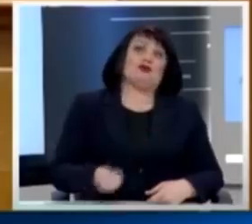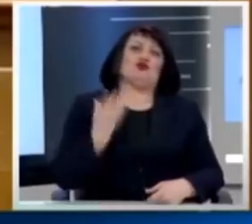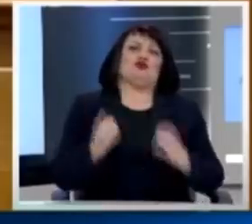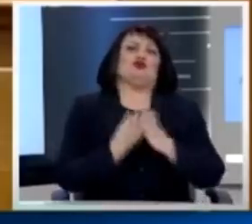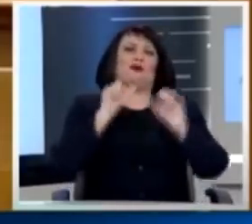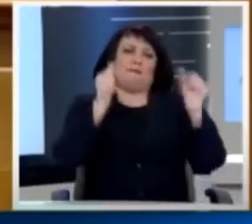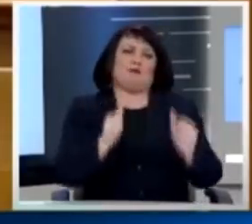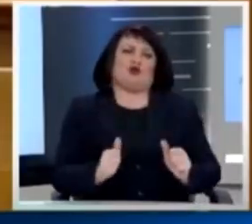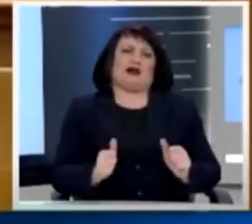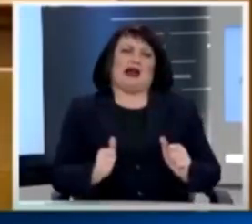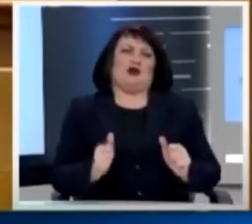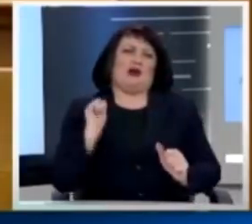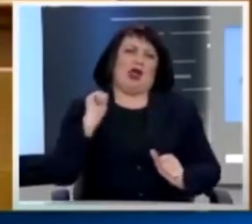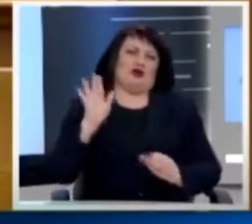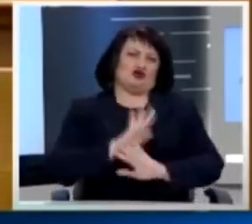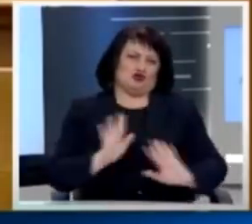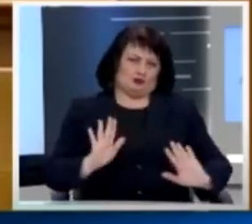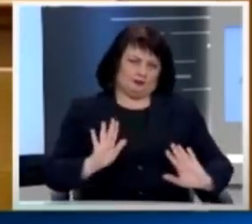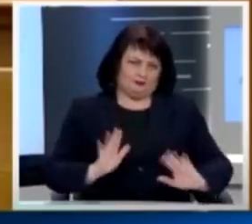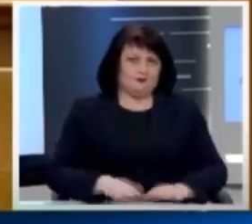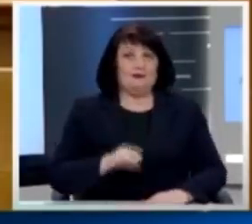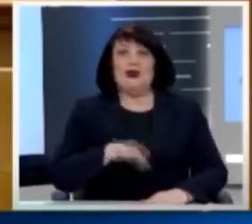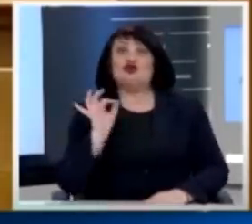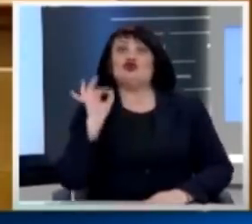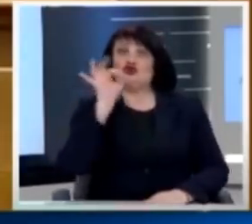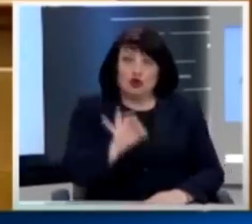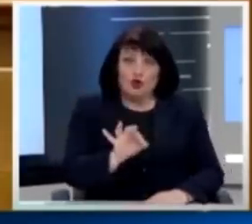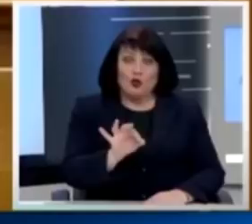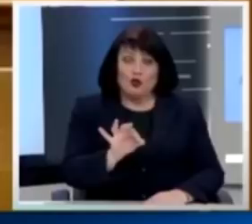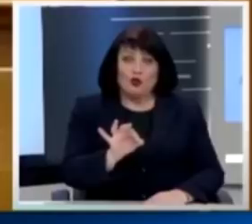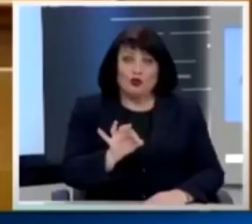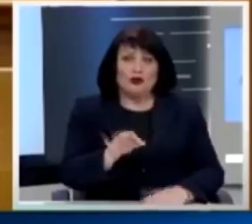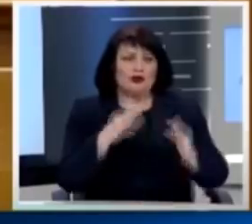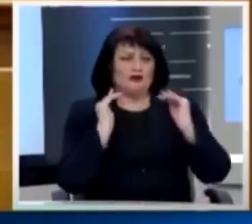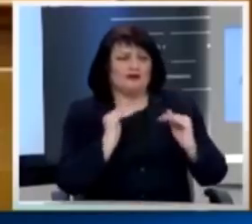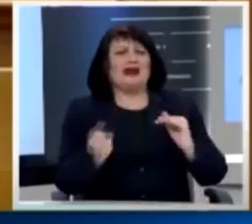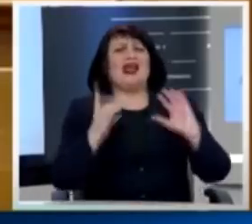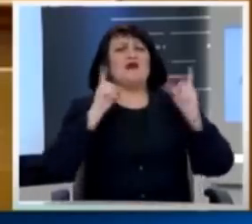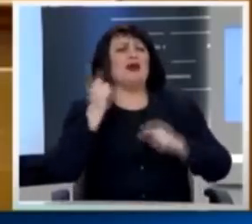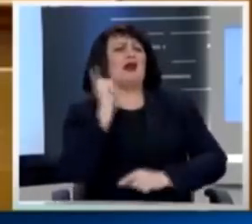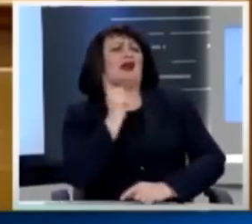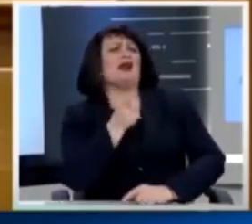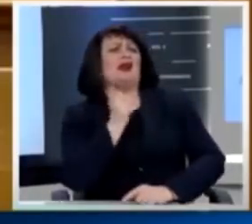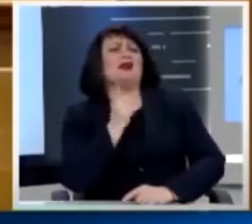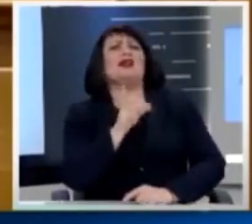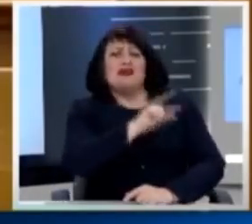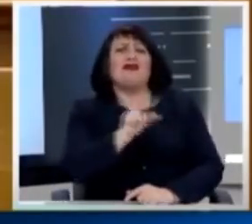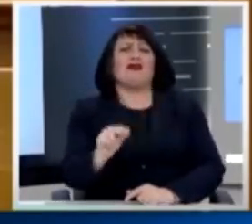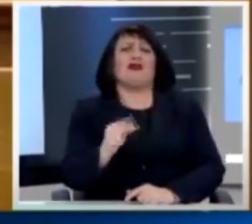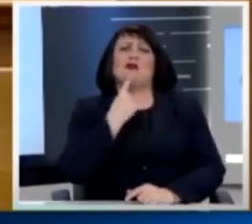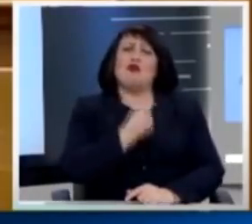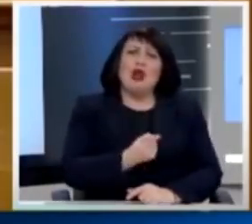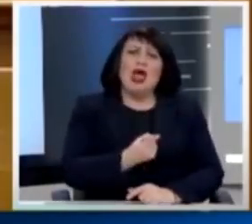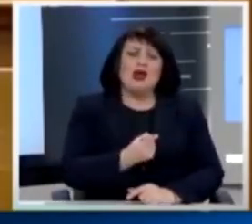παραγωγικό μοντέλο της εξωστρέφειας. Αυτό το στόχο υπηρετεί και η κριτική της Νέας Δημοκρατίας, που μιλά